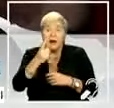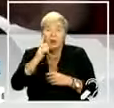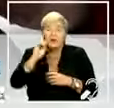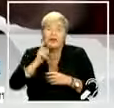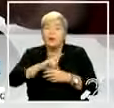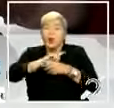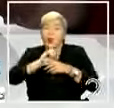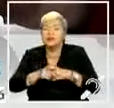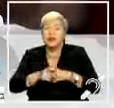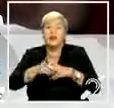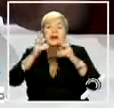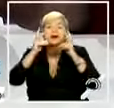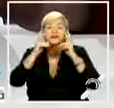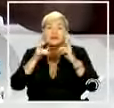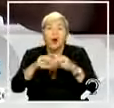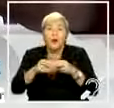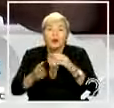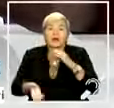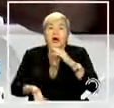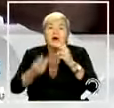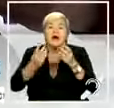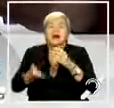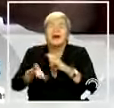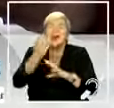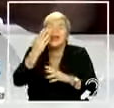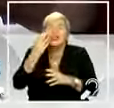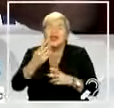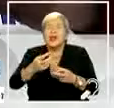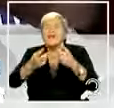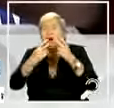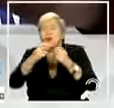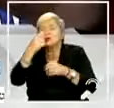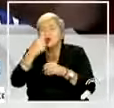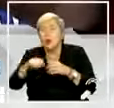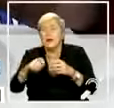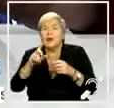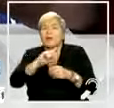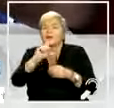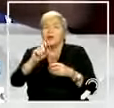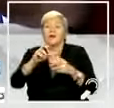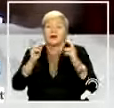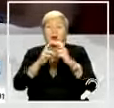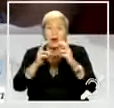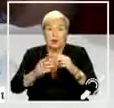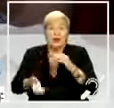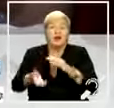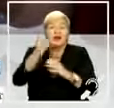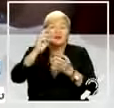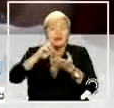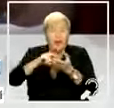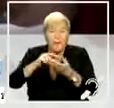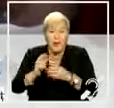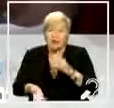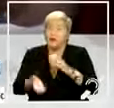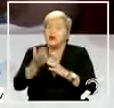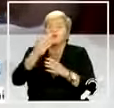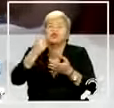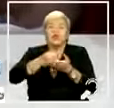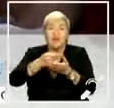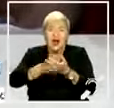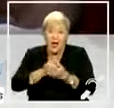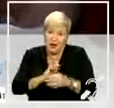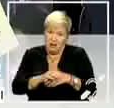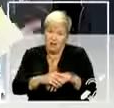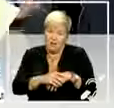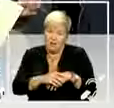imediat creșterile nebunești care sunt din cauza energiei. În al doilea rând, creșterea pensiilor și salariilor, care cât de cât să